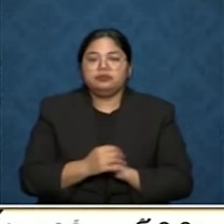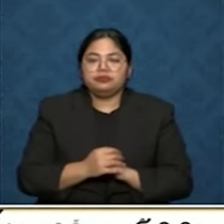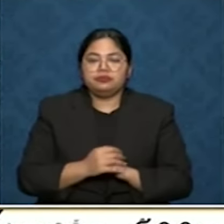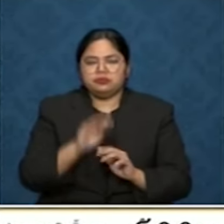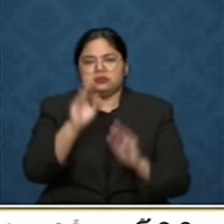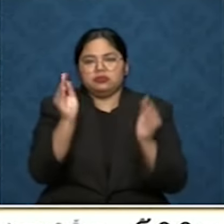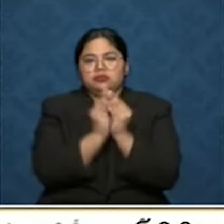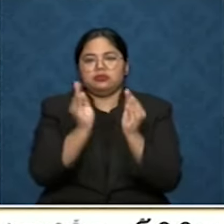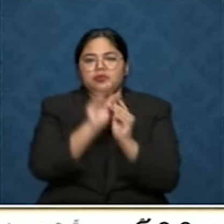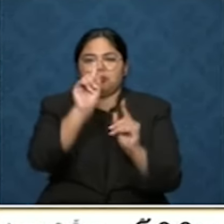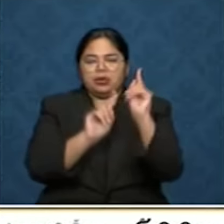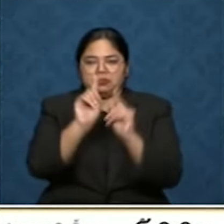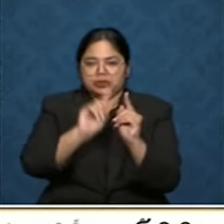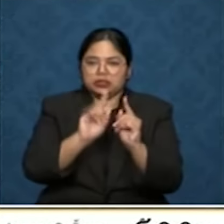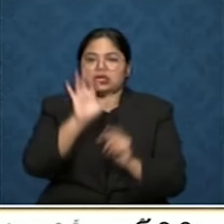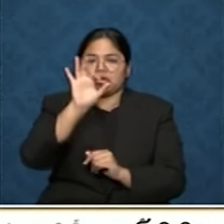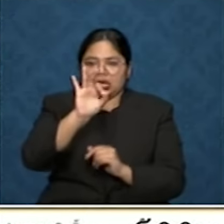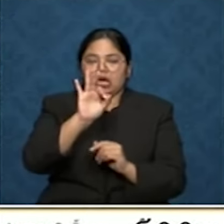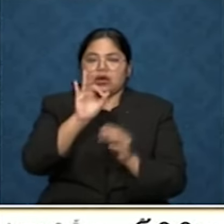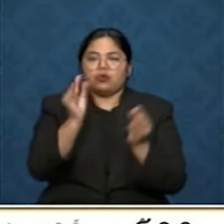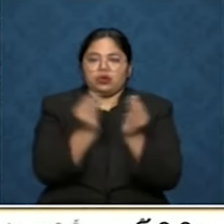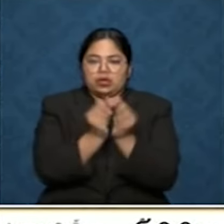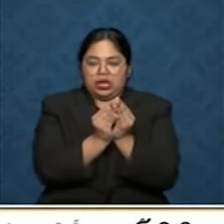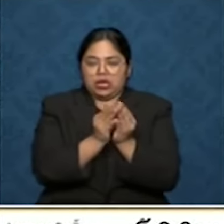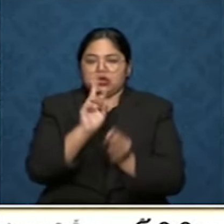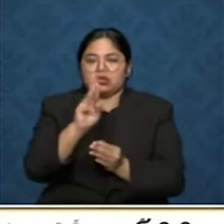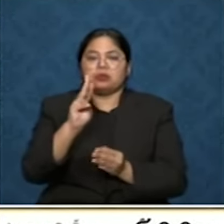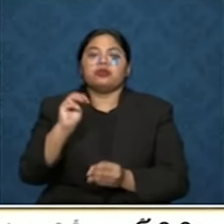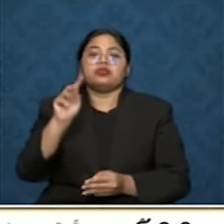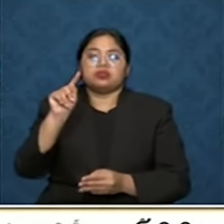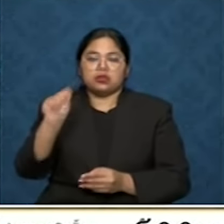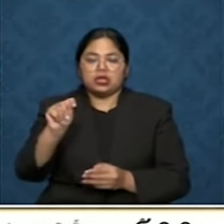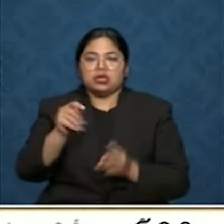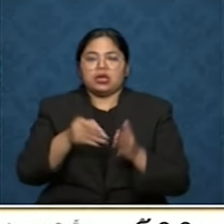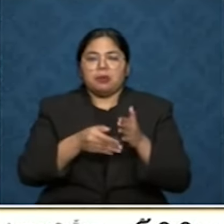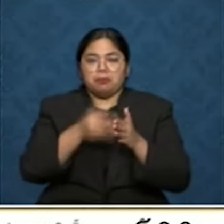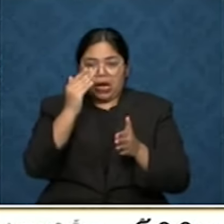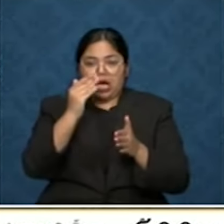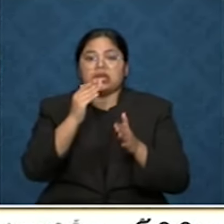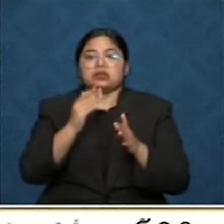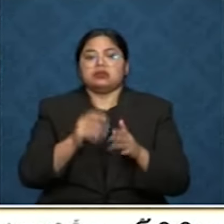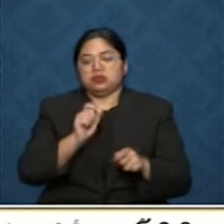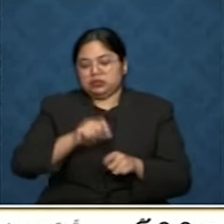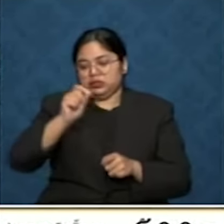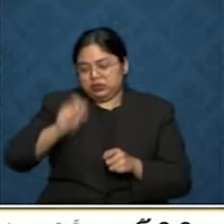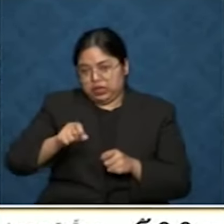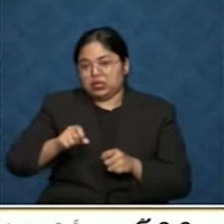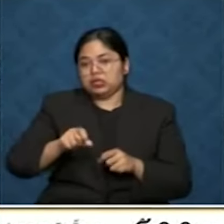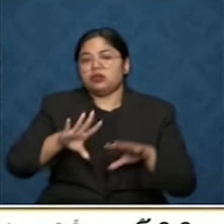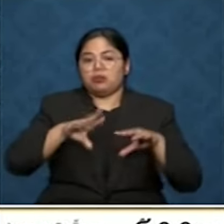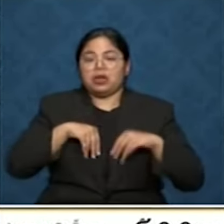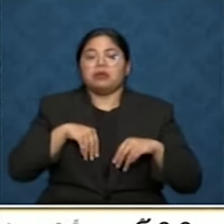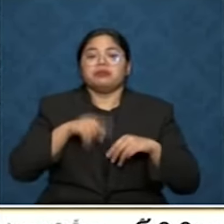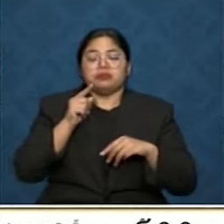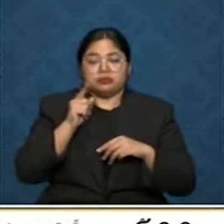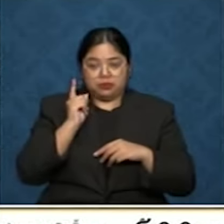คะแนนท่านมนตรีเป็นผู้อนุมัติเองกับมือท่านได้ตรวจสอบความถูกต้องว่าตรงกับข้อเท็จจริง